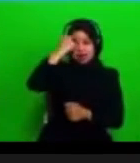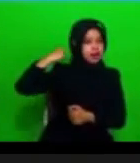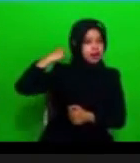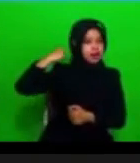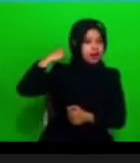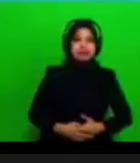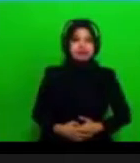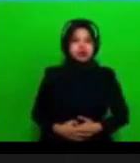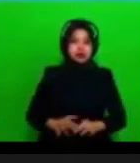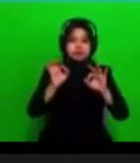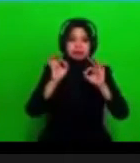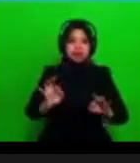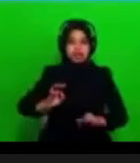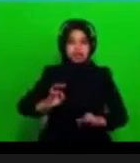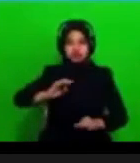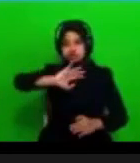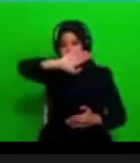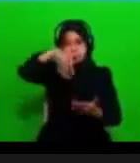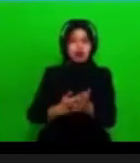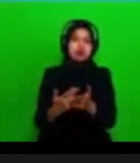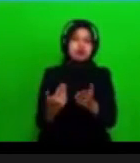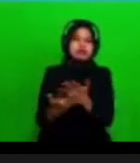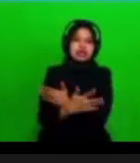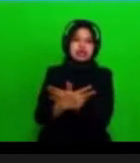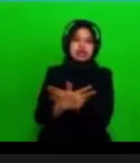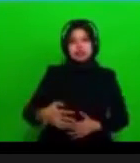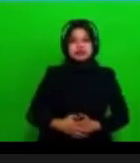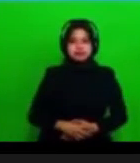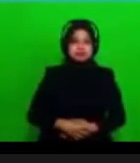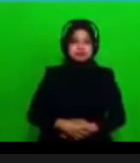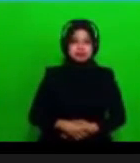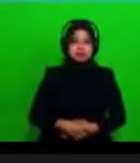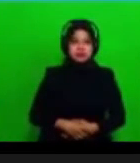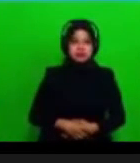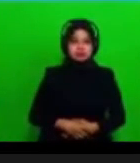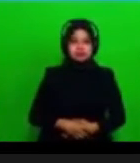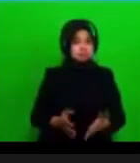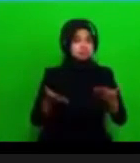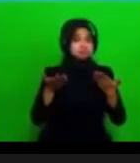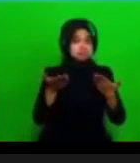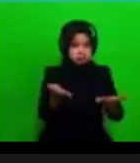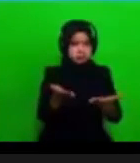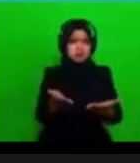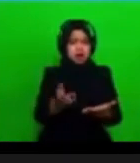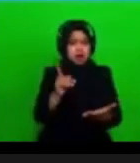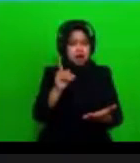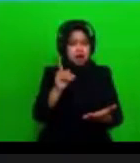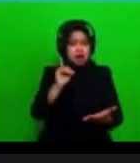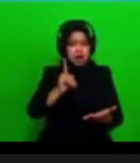belajar. Pendidikan berkualitas bagi seluruh rakyat Indonesia.